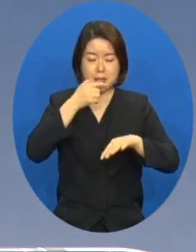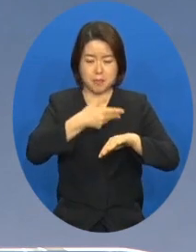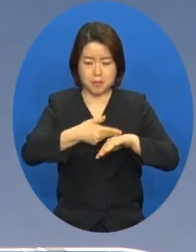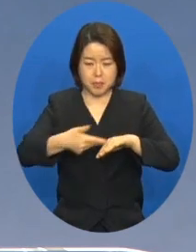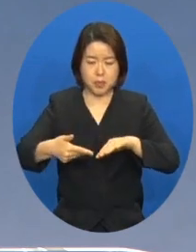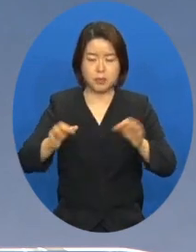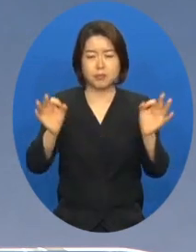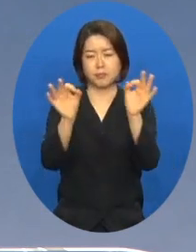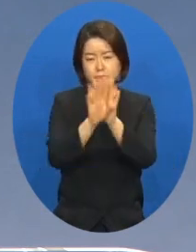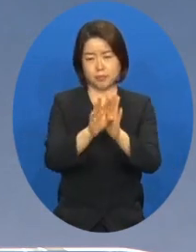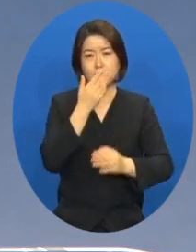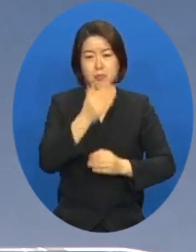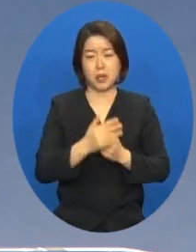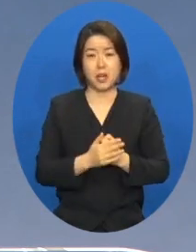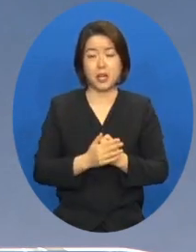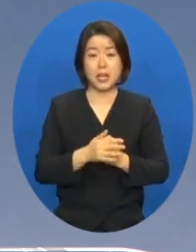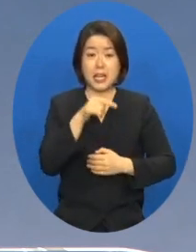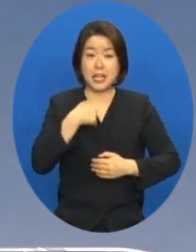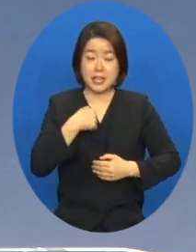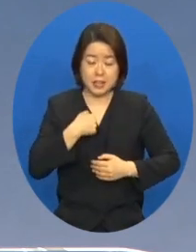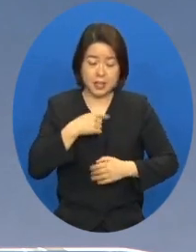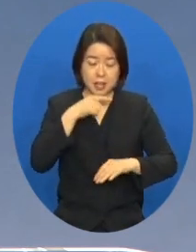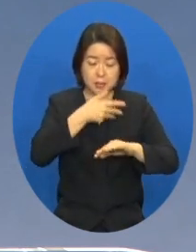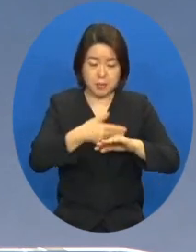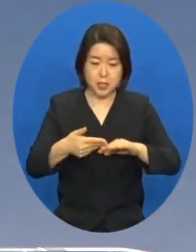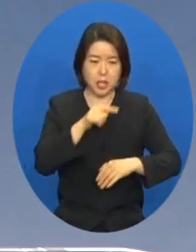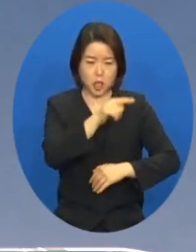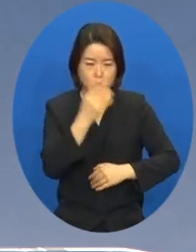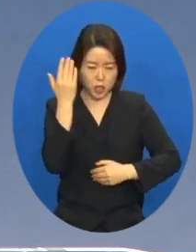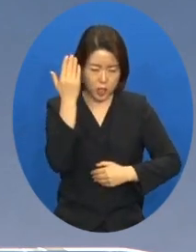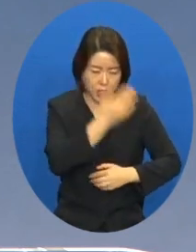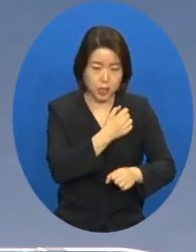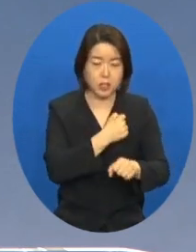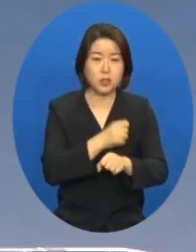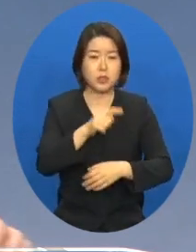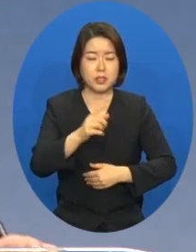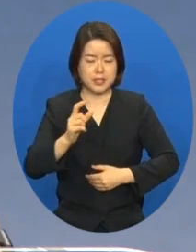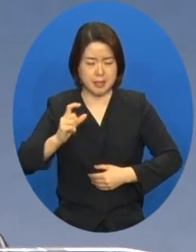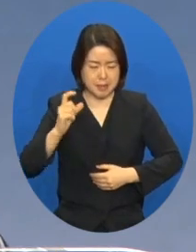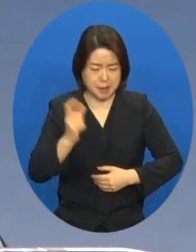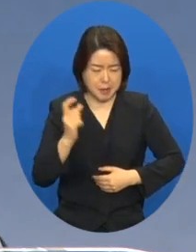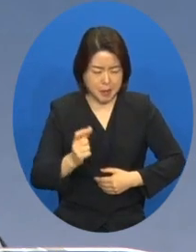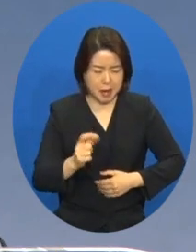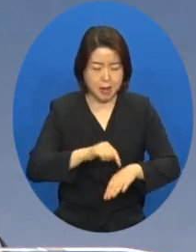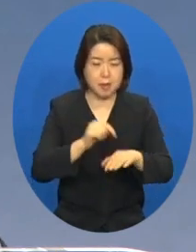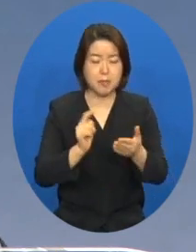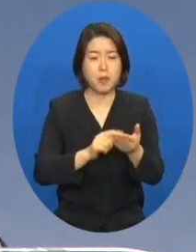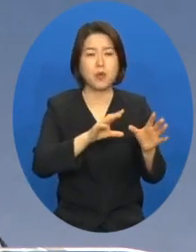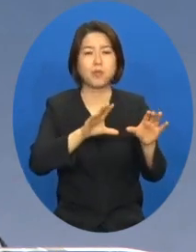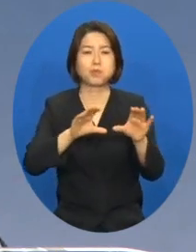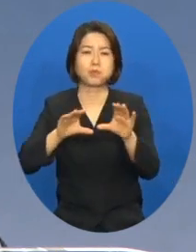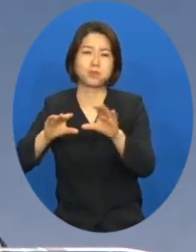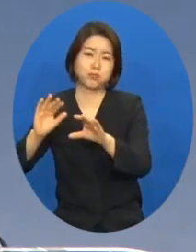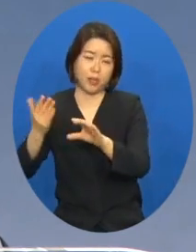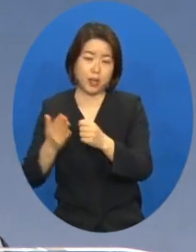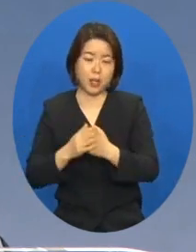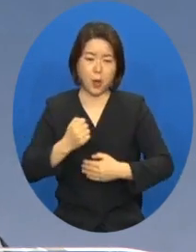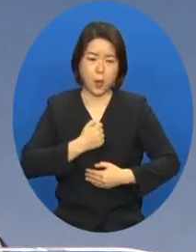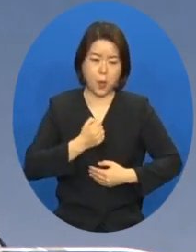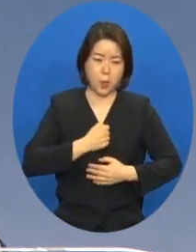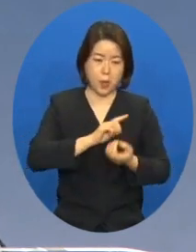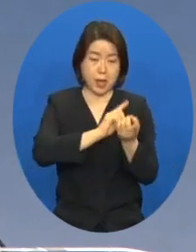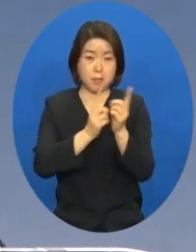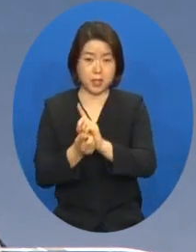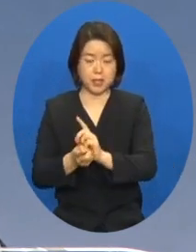받을 것이다. 나의 피가 너를 깨끗하게 함과 동시에 너의 굳어진 마음은 부드러워질 것이며 원통한 대신